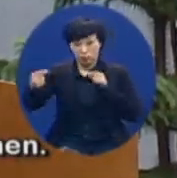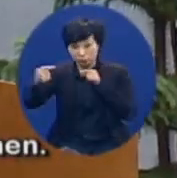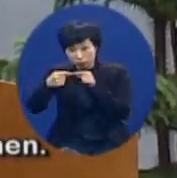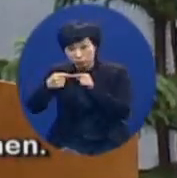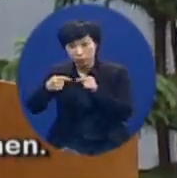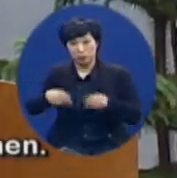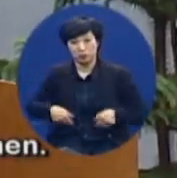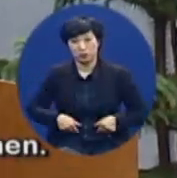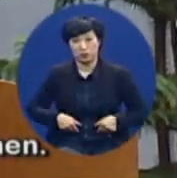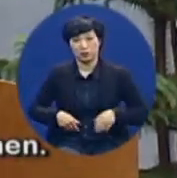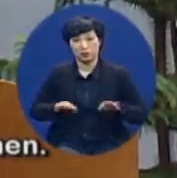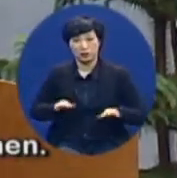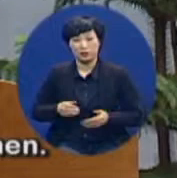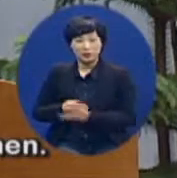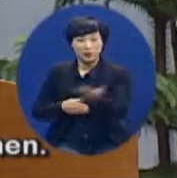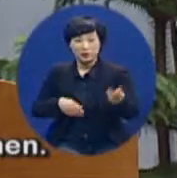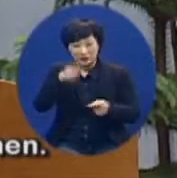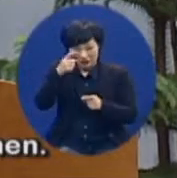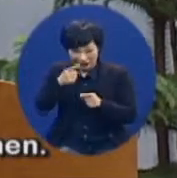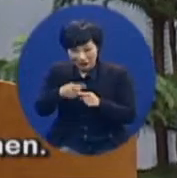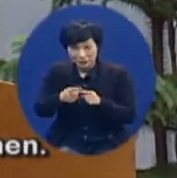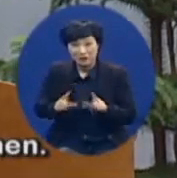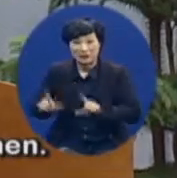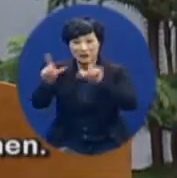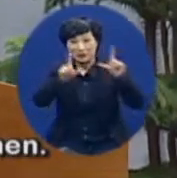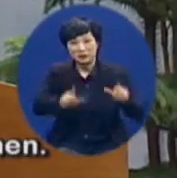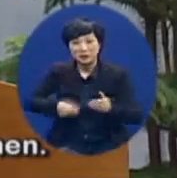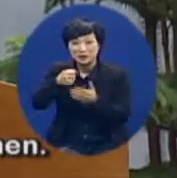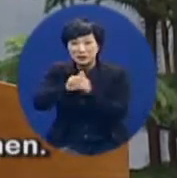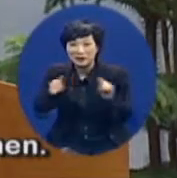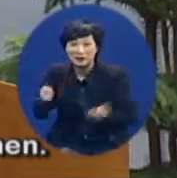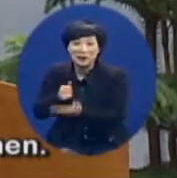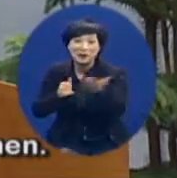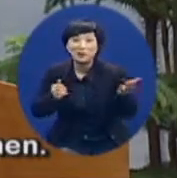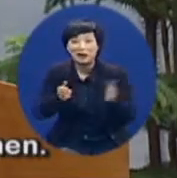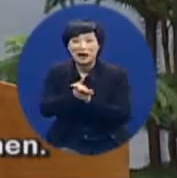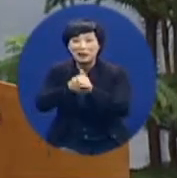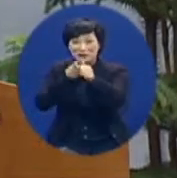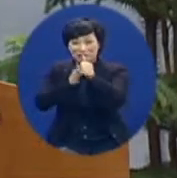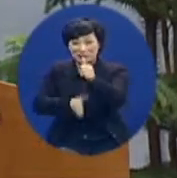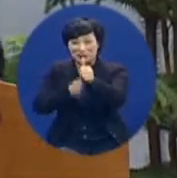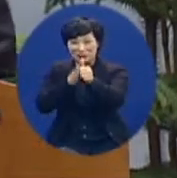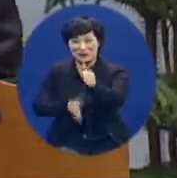아멘 그렇게 살기로 결심하시면 아멘 합시다 아멘